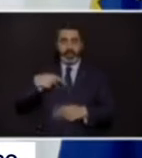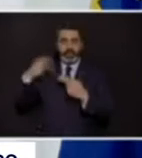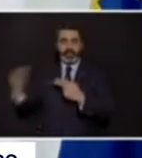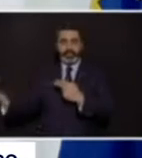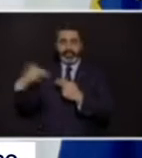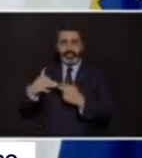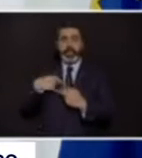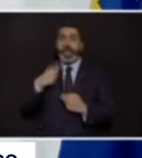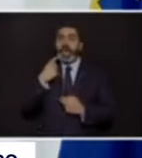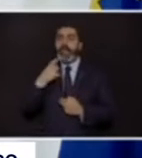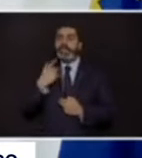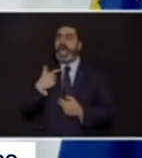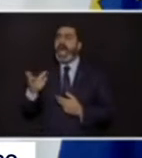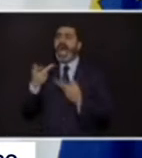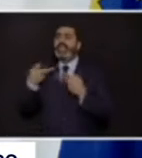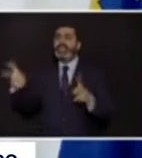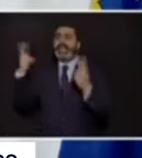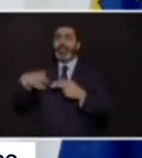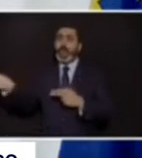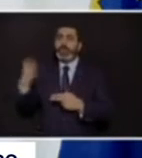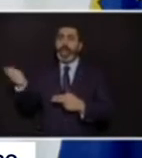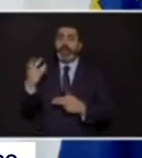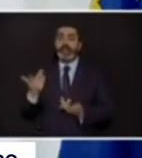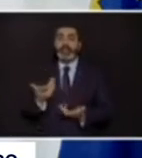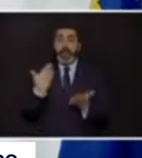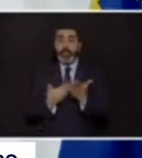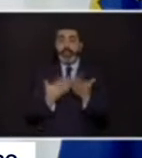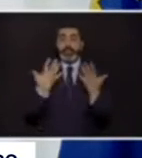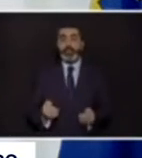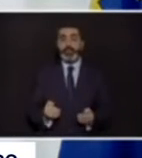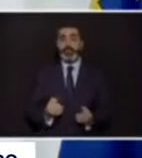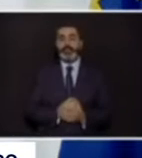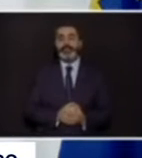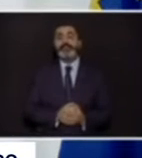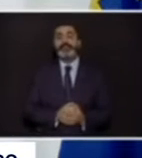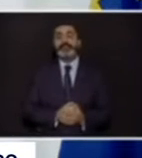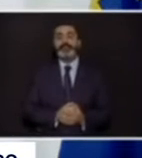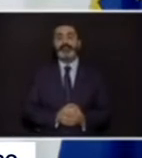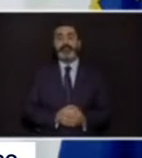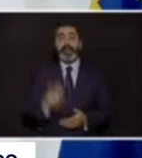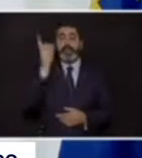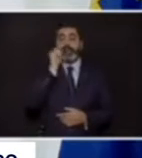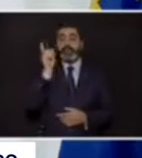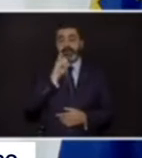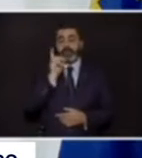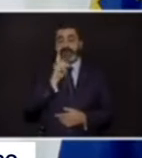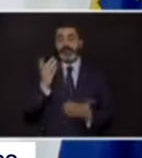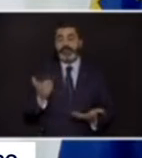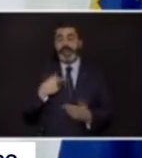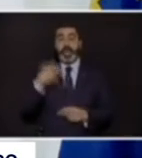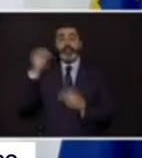που γράφουν για δίθεν ανοιχτά σύνορα. Αγαπητοί φίλοι, το πρόβλημα αυτό δεν είναι πια προσφυγικό και